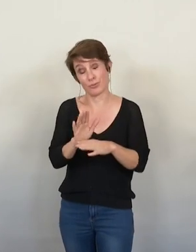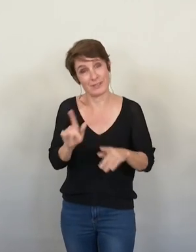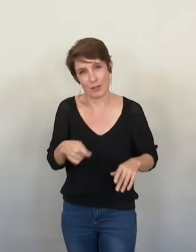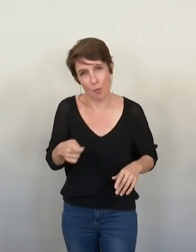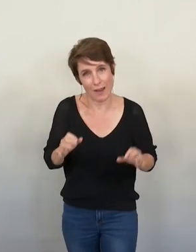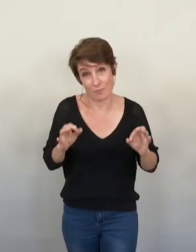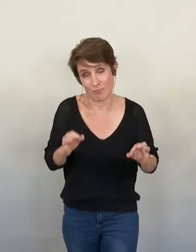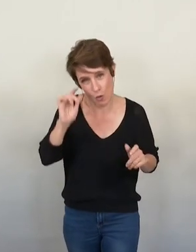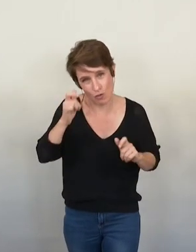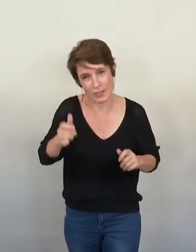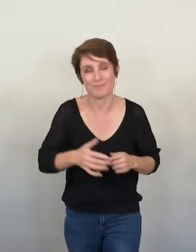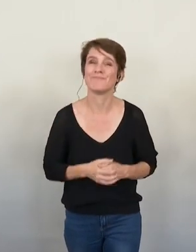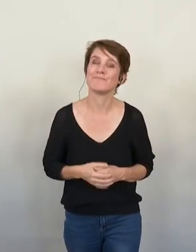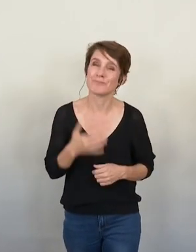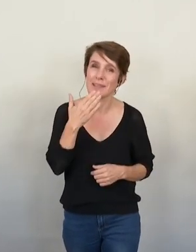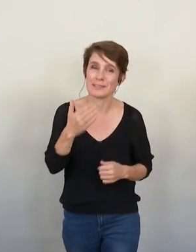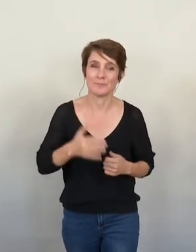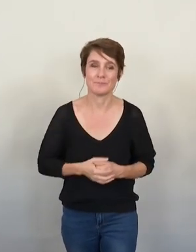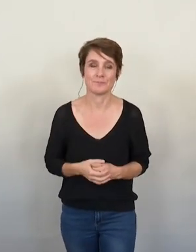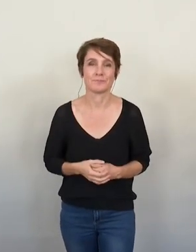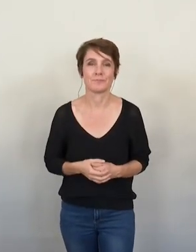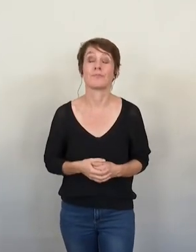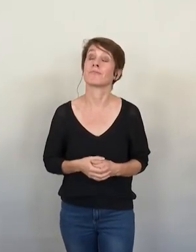remercie merci beaucoup monsieur